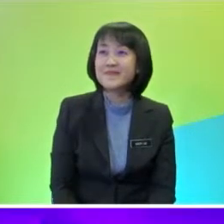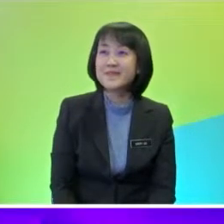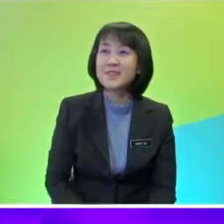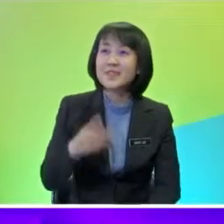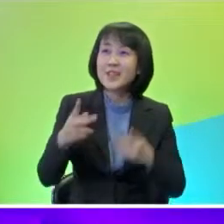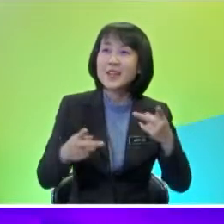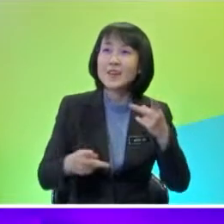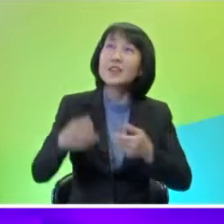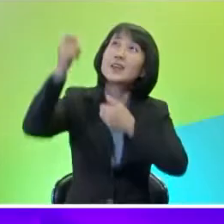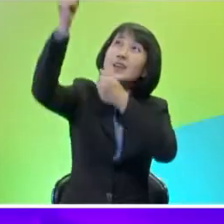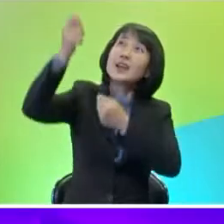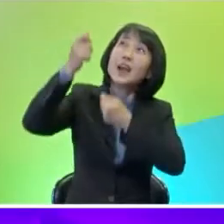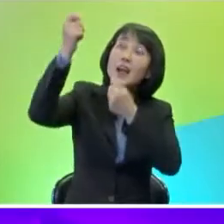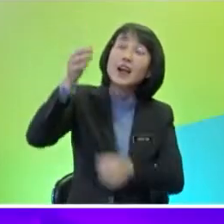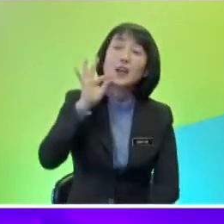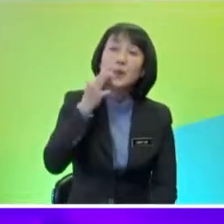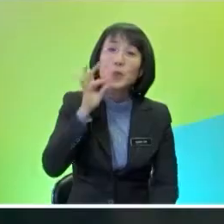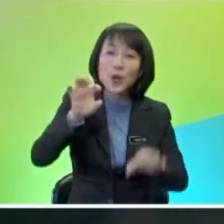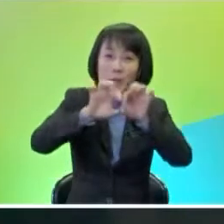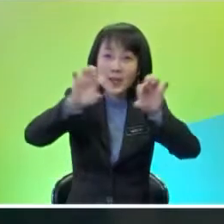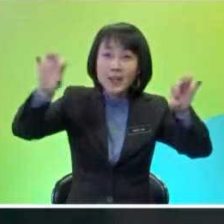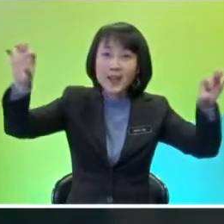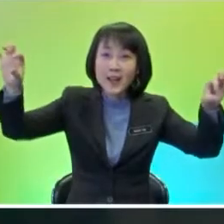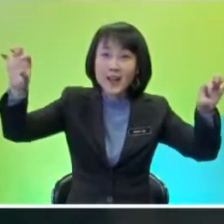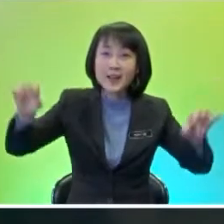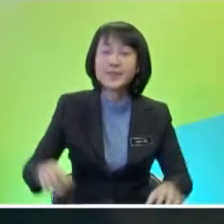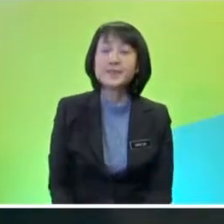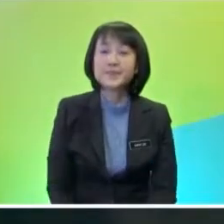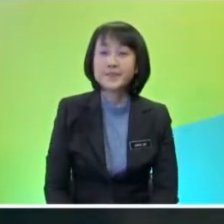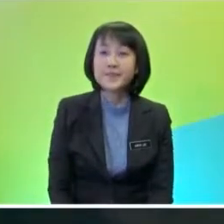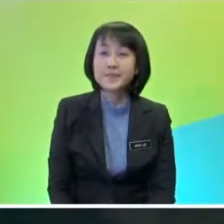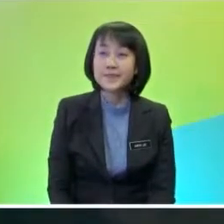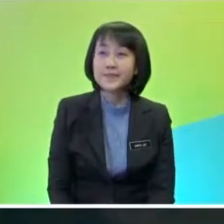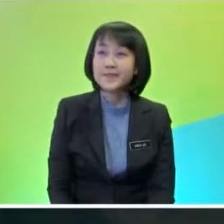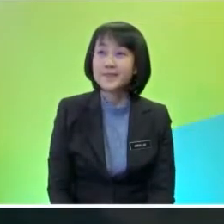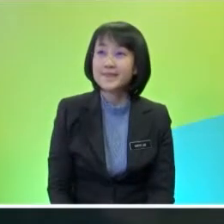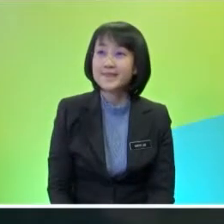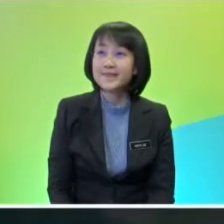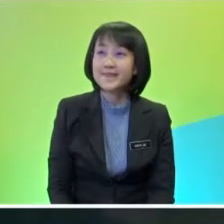pakai galah yang ini macam galah juga lah tapi sebab aksinya macam